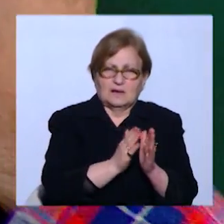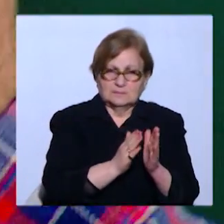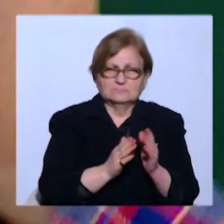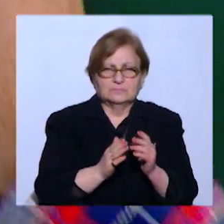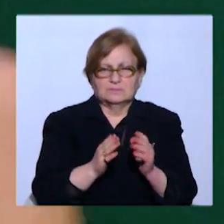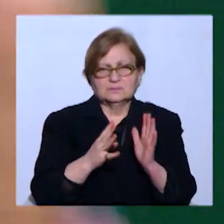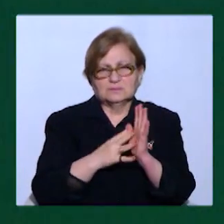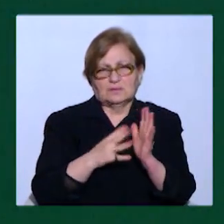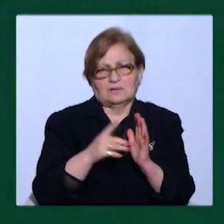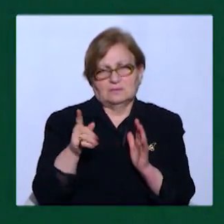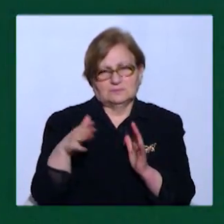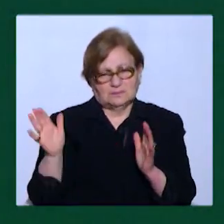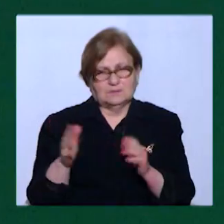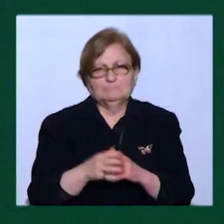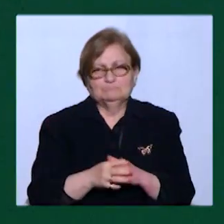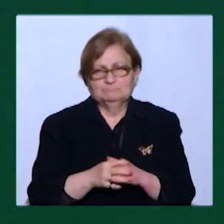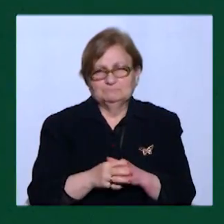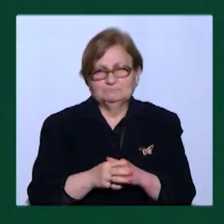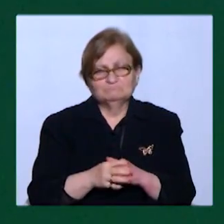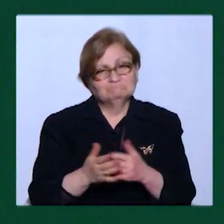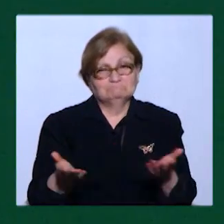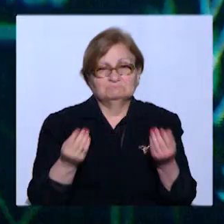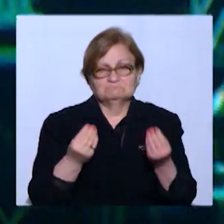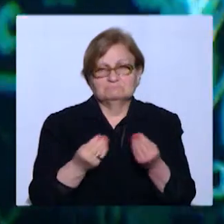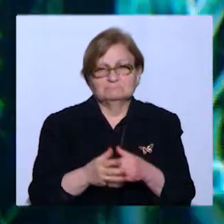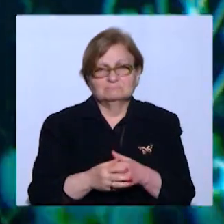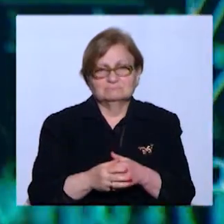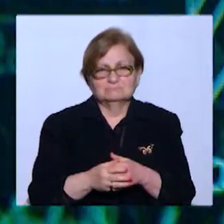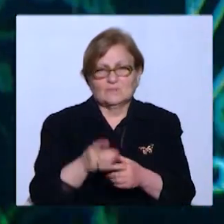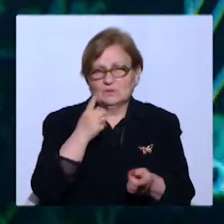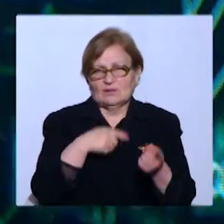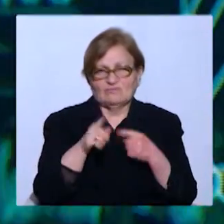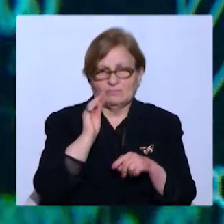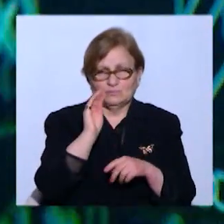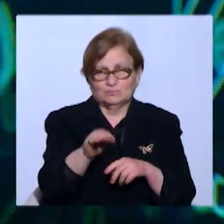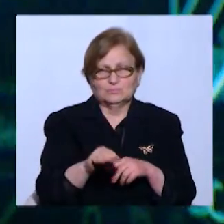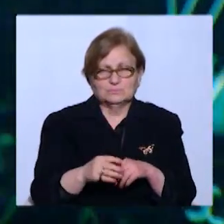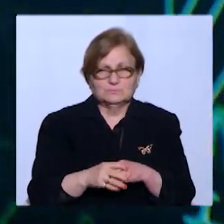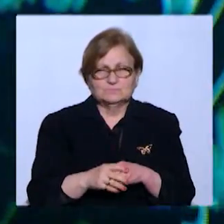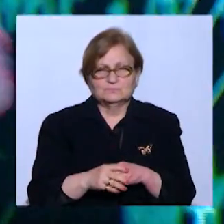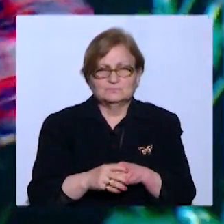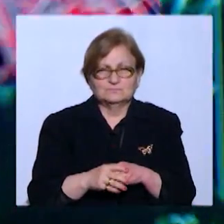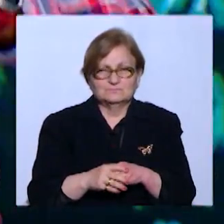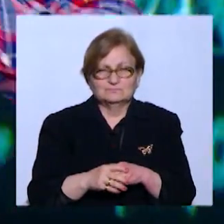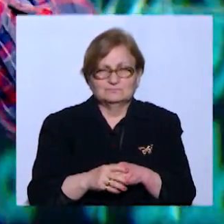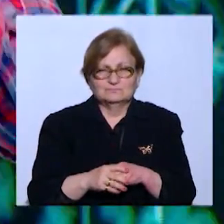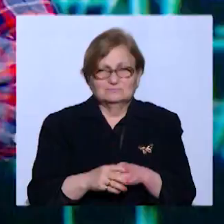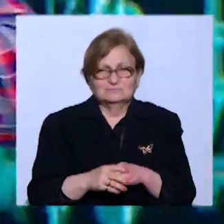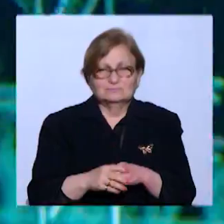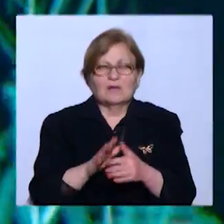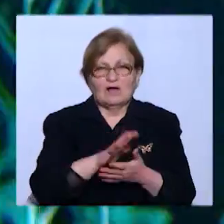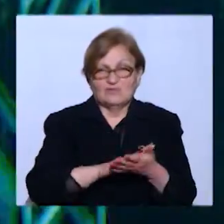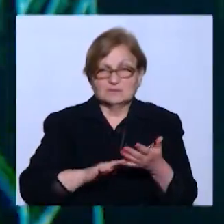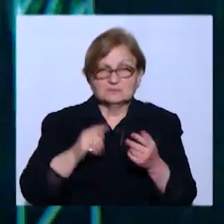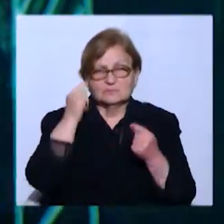ნაკლებია 9-ზე. შვენიერი, დავაბრუნოთ უკან. დავაბრუნოთ უკან და